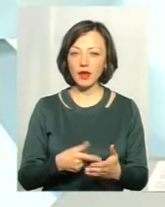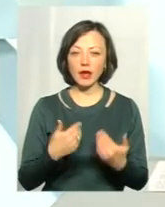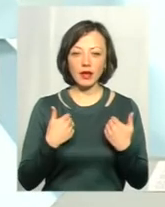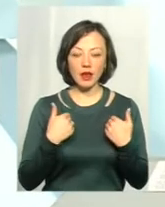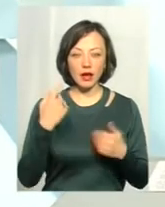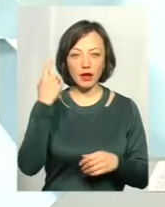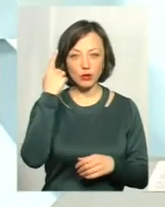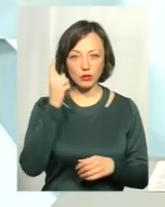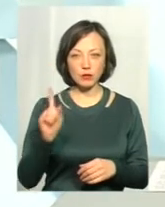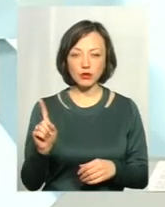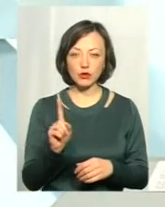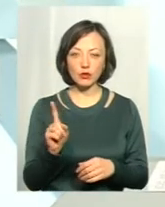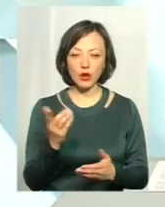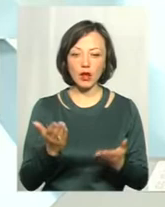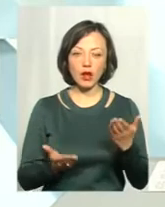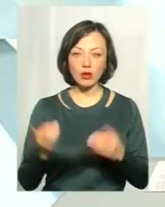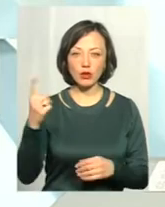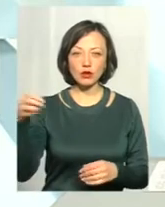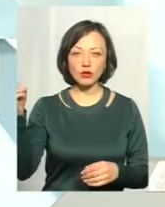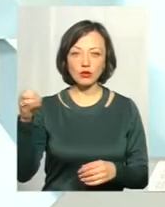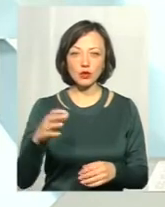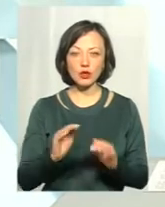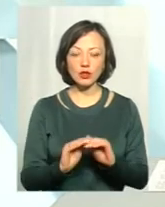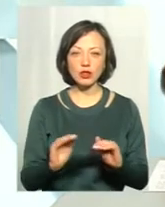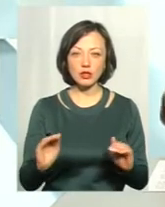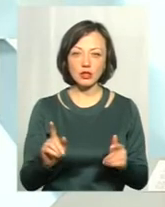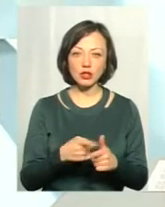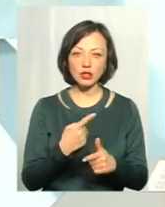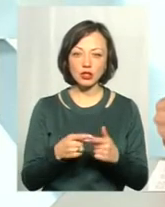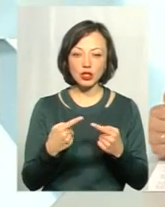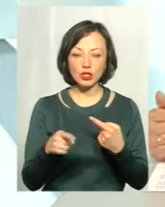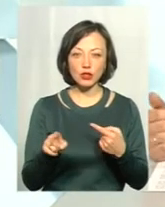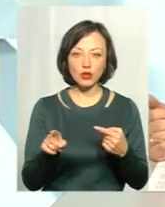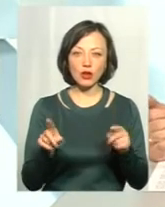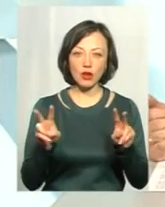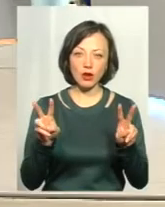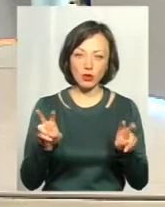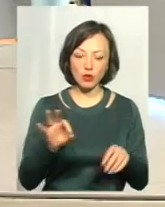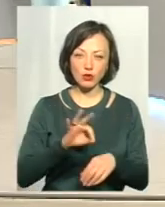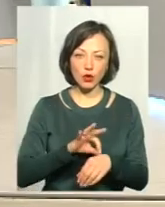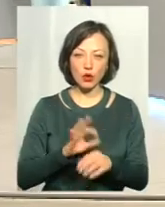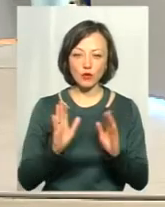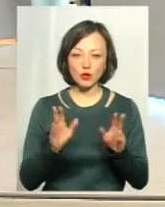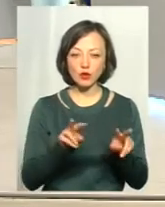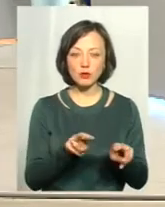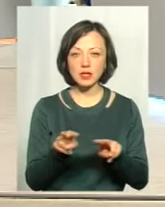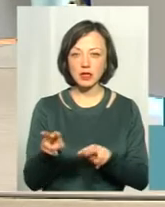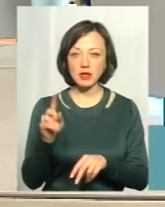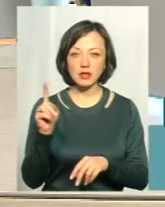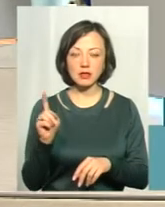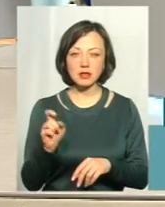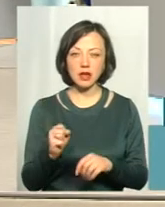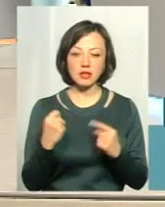якщо сонячні діти чи іншої нозології, вони будуть